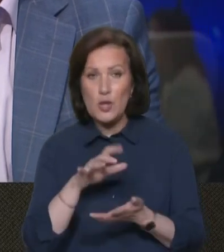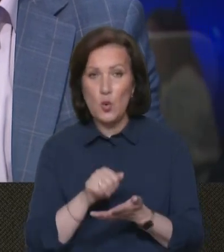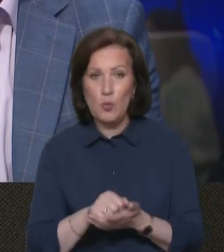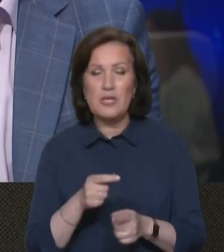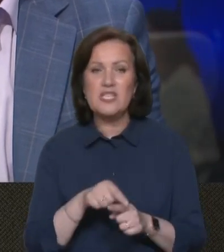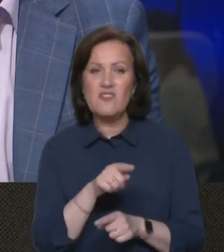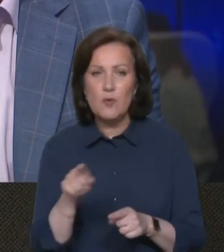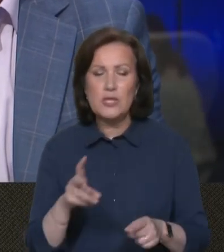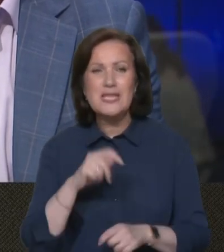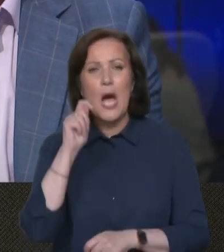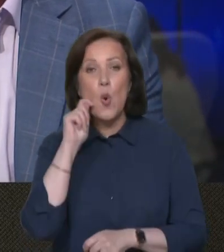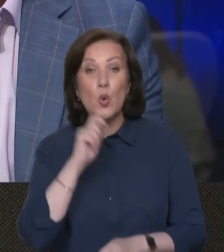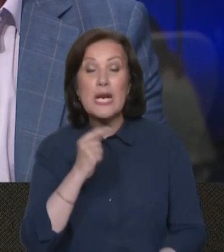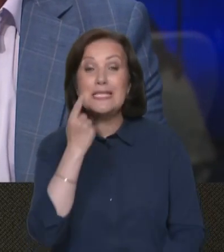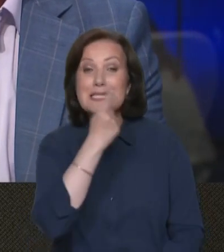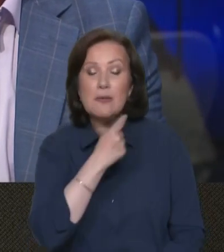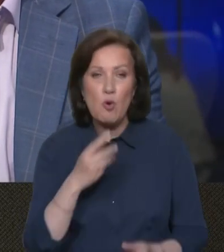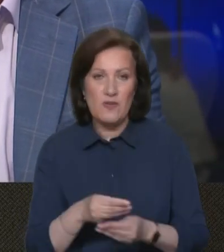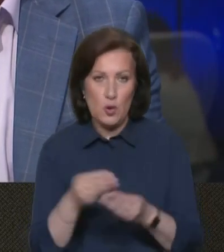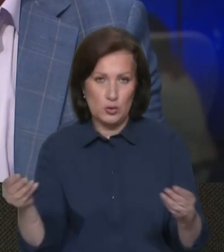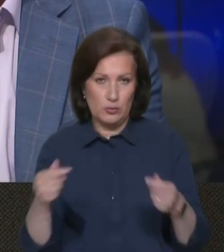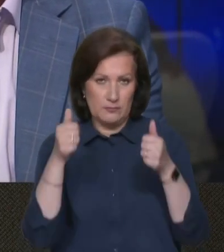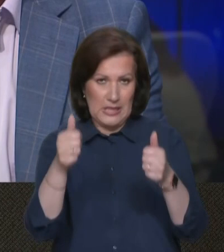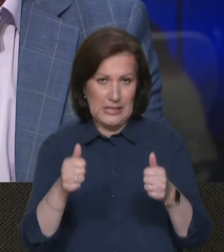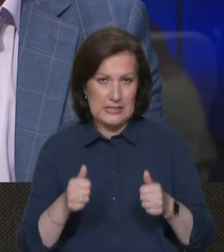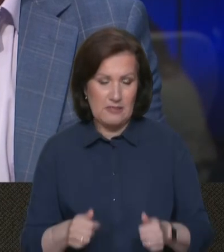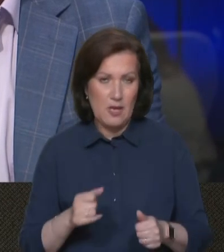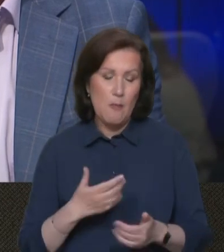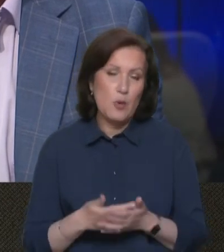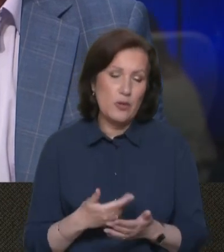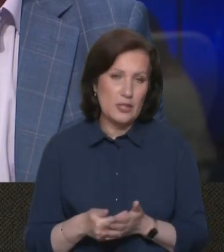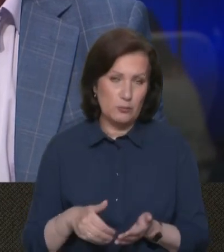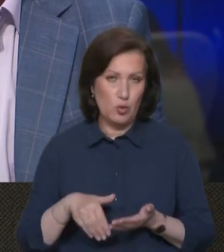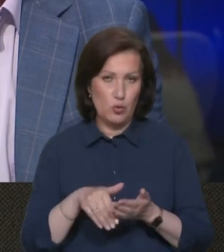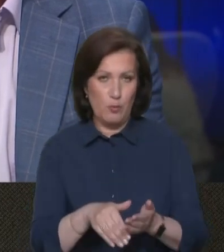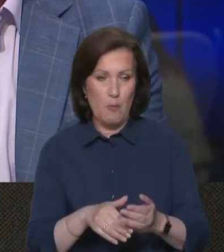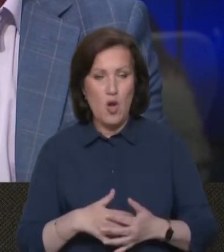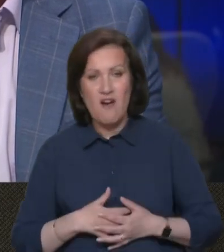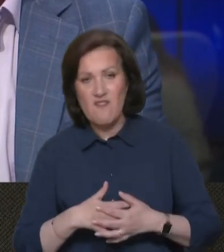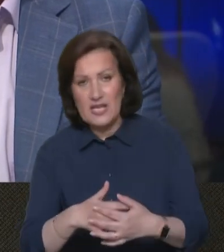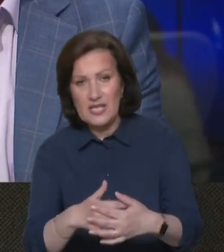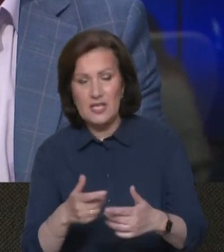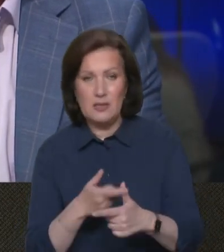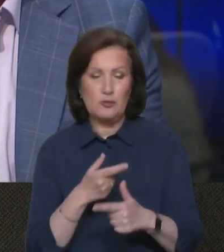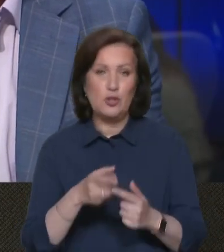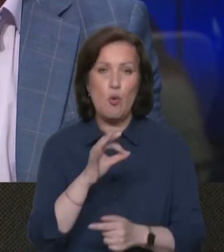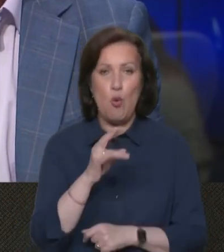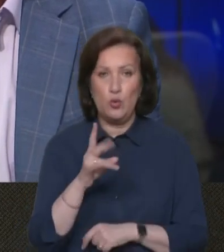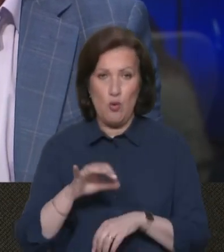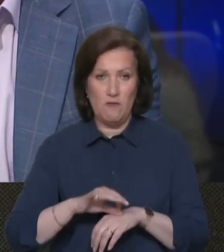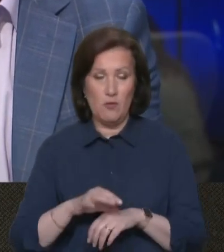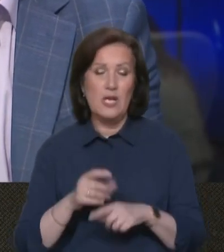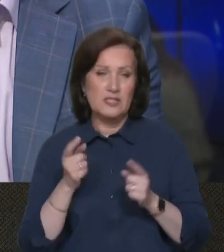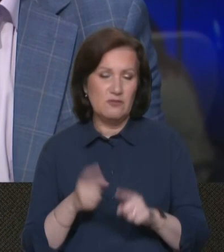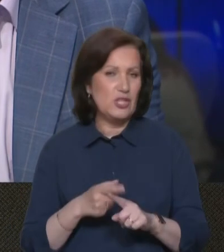і вони на українській мові роздають і розвішують якісь там листівки про начебто допомогу вагітним чи онкохворим. Звичайно, і це